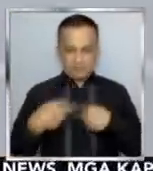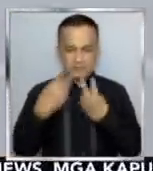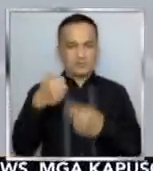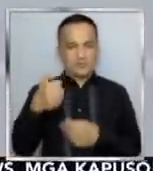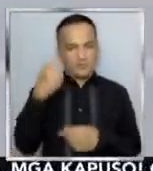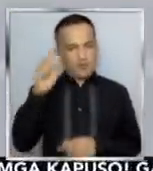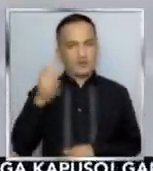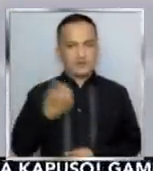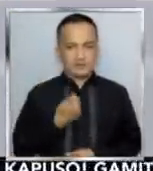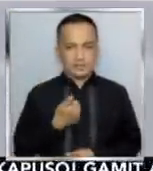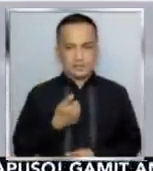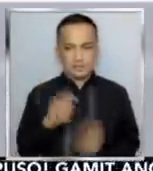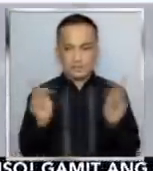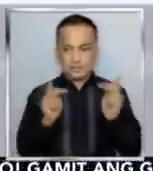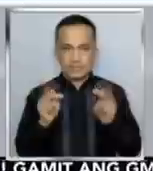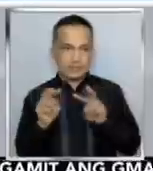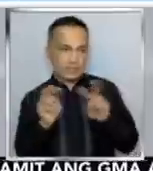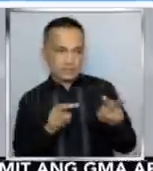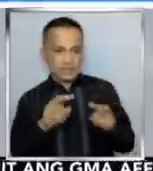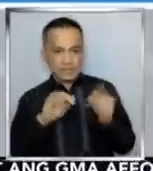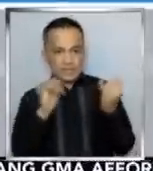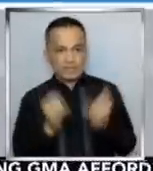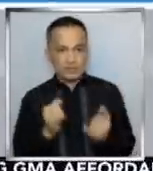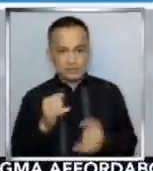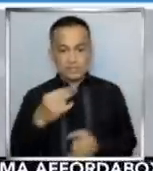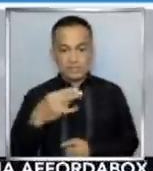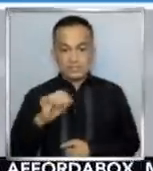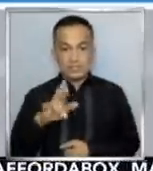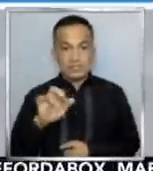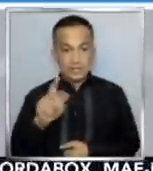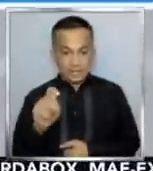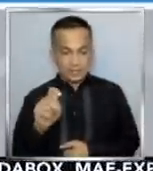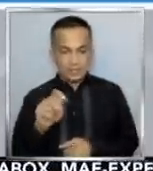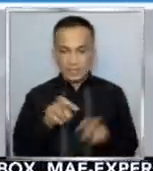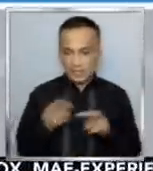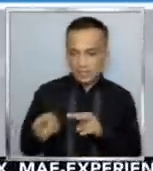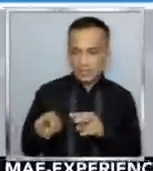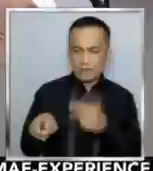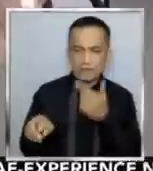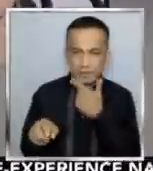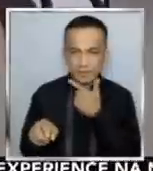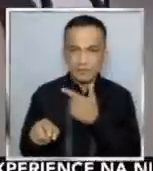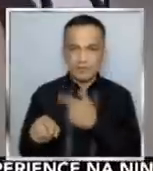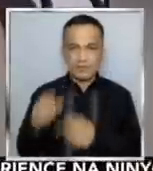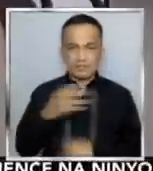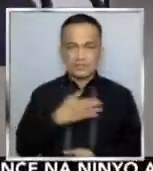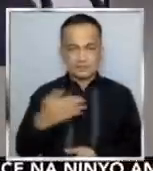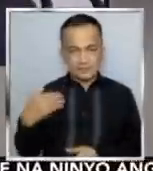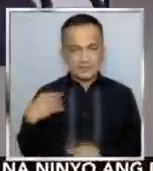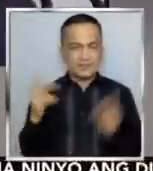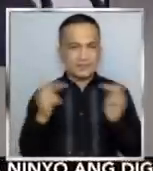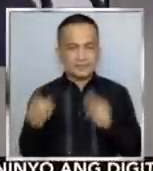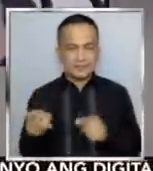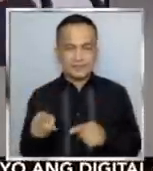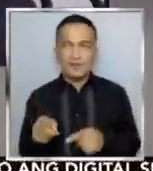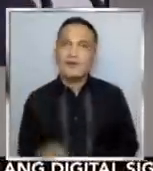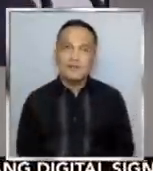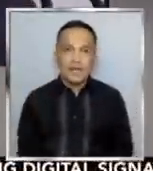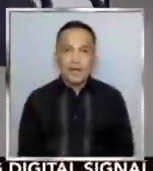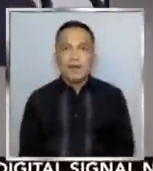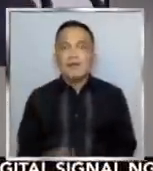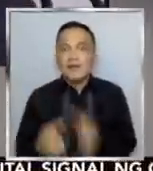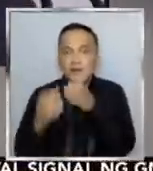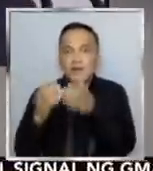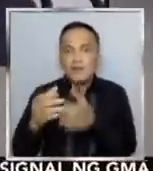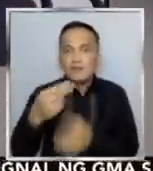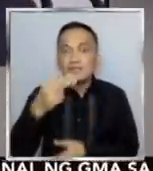ng idol niyang si Heart Evangelista ang kanyang pagpapatawa sa TikTok. And then nag-comment si Heart. Sabi ko nga, saan